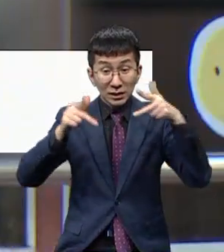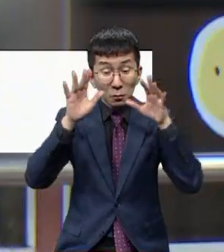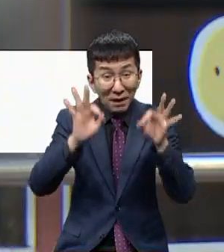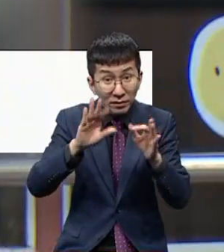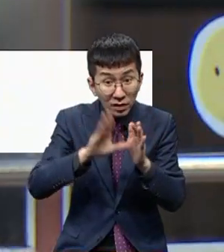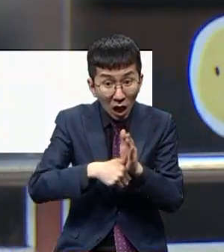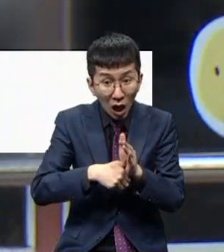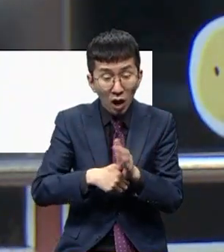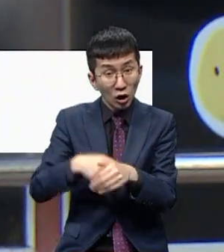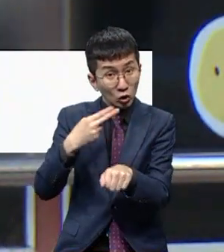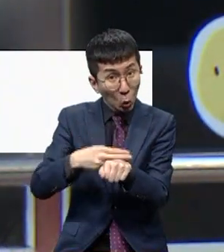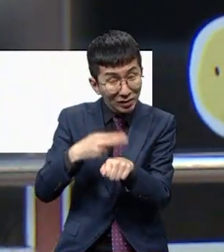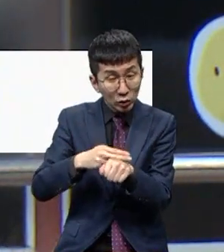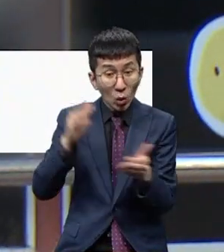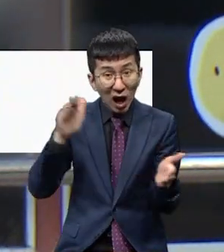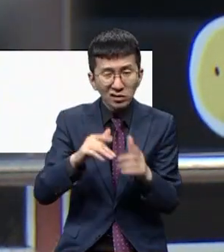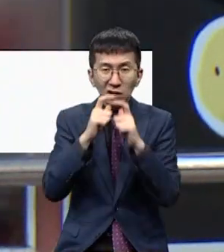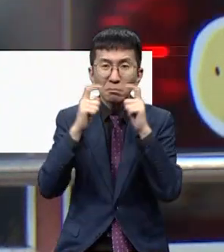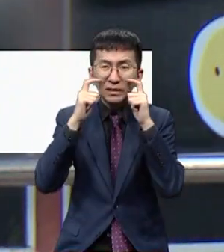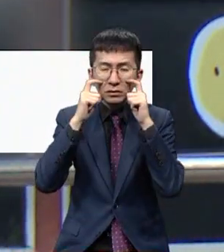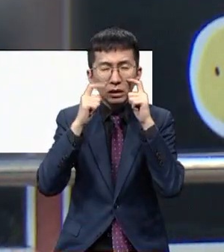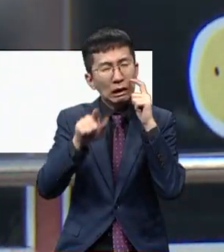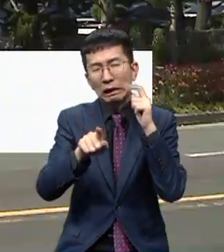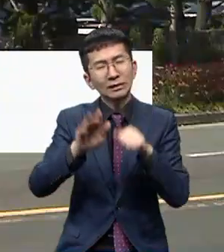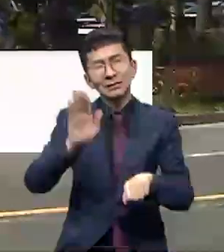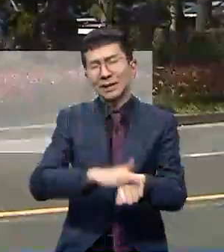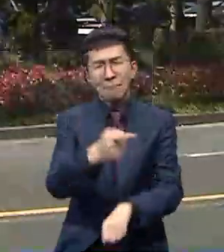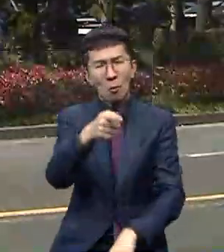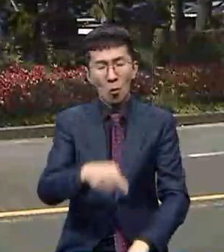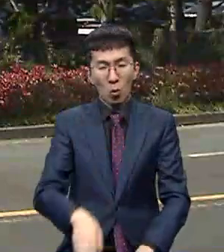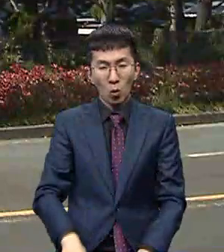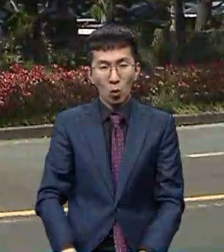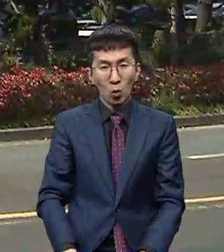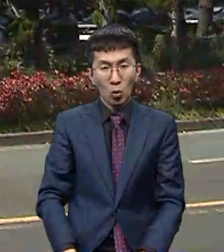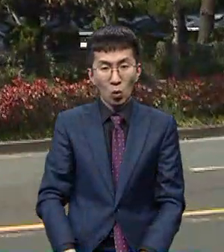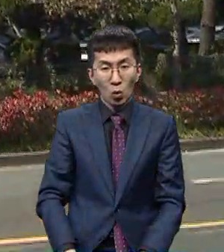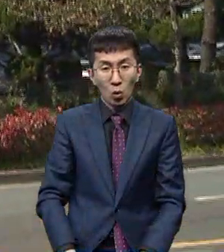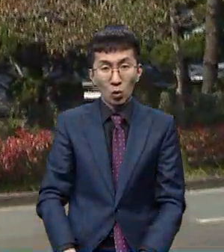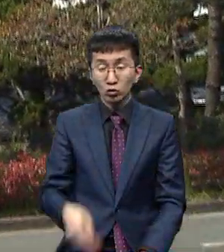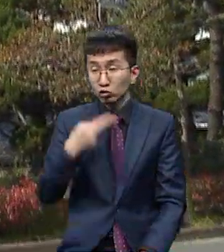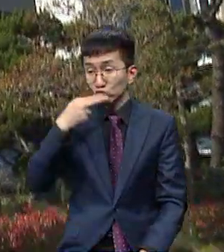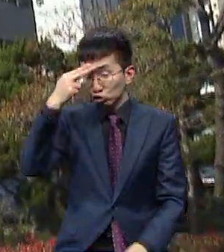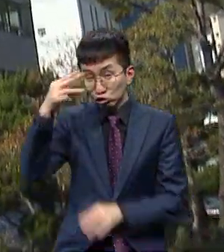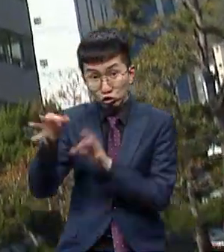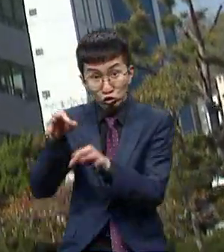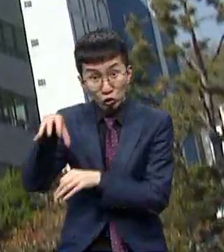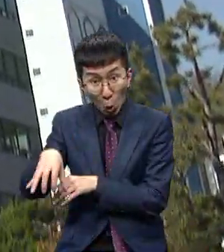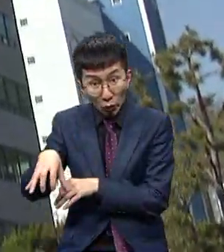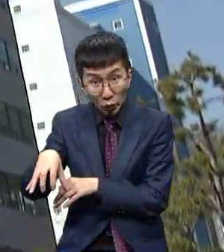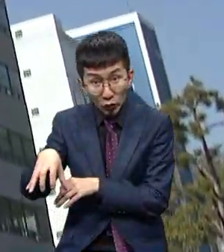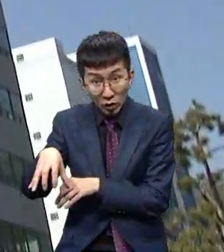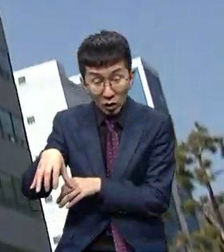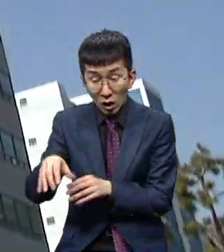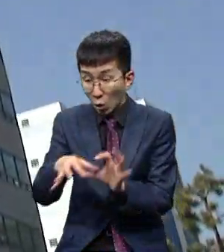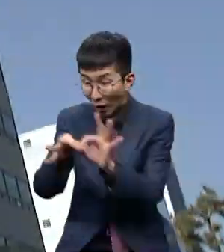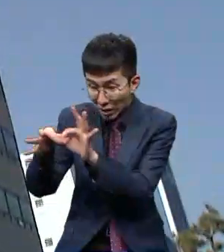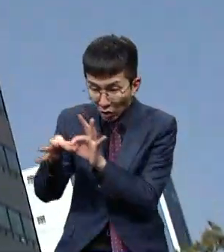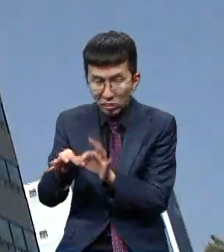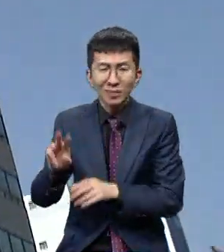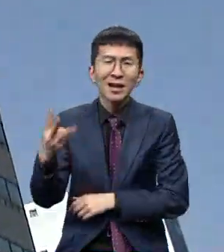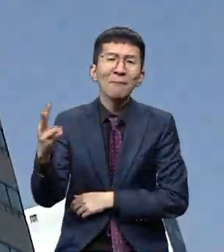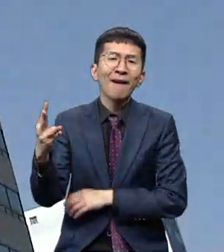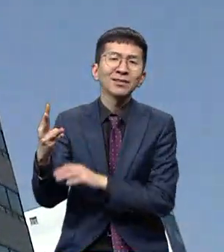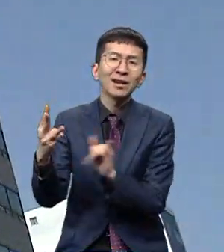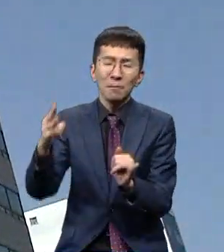그 원생에 대한 그 마스크 착용이 좀 부족하고. 유흥업소 관련 확진자가 300명까지 늘어난 부산에선 또